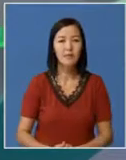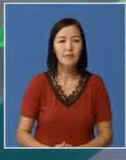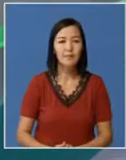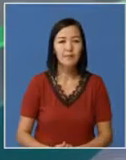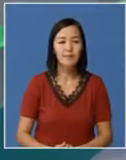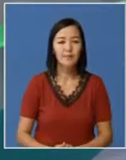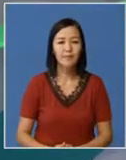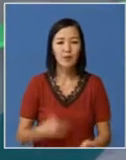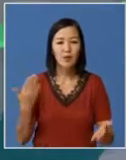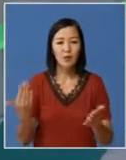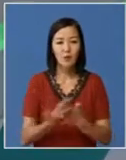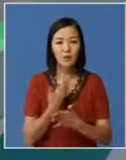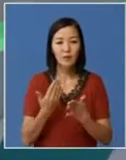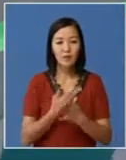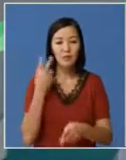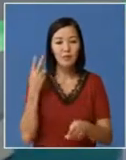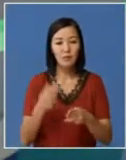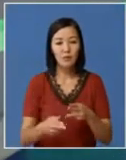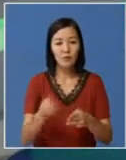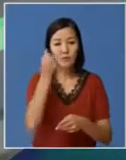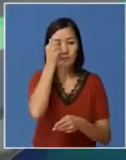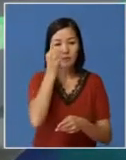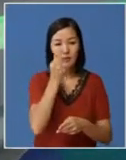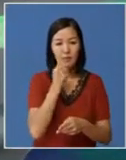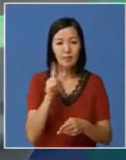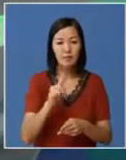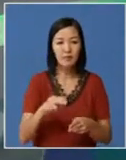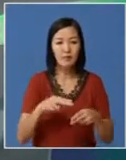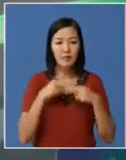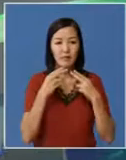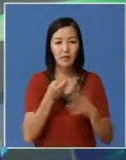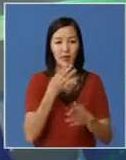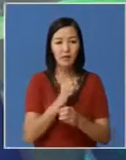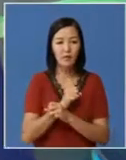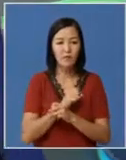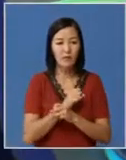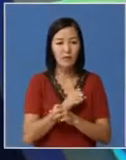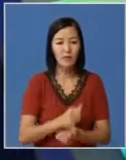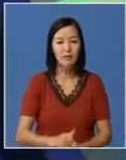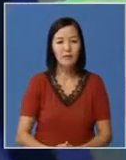Такими событиями был насыщен уходящий день. Спасибо за внимание. Хороших вам выходных. До свидания.